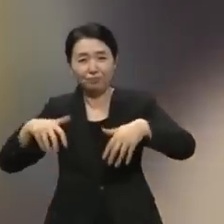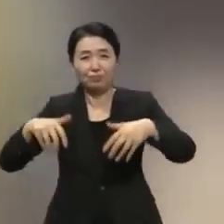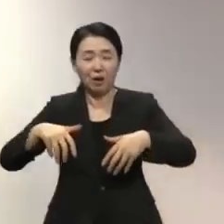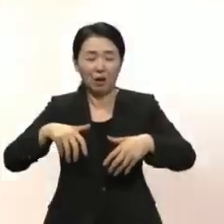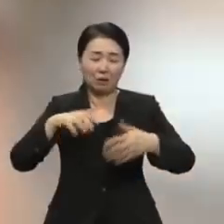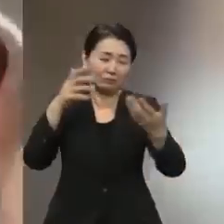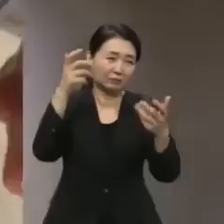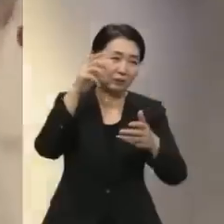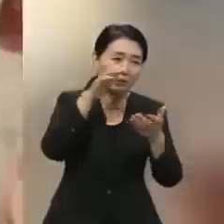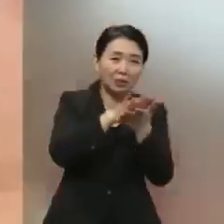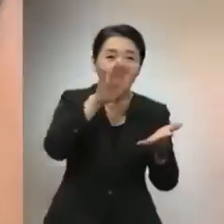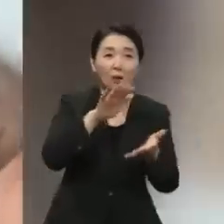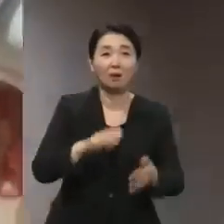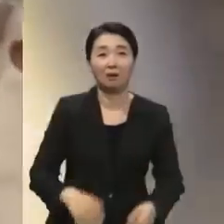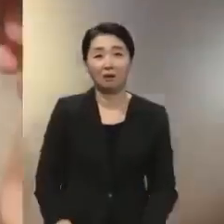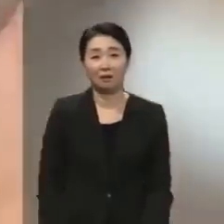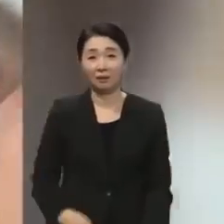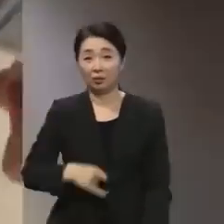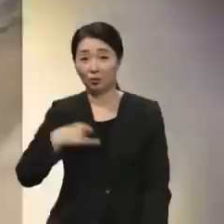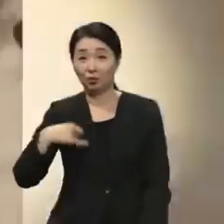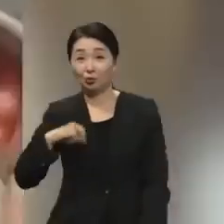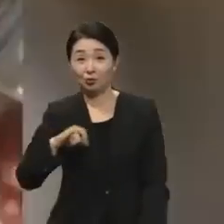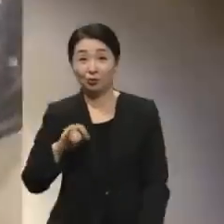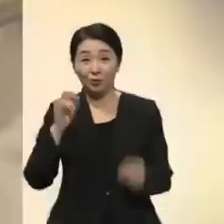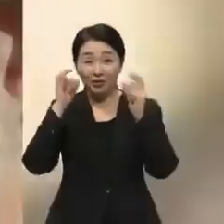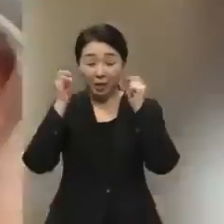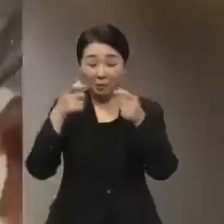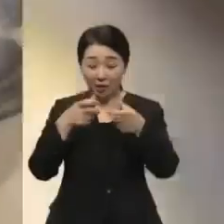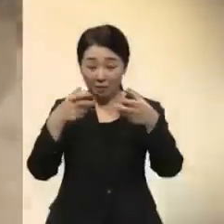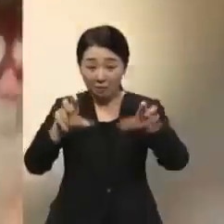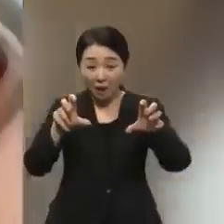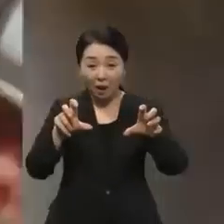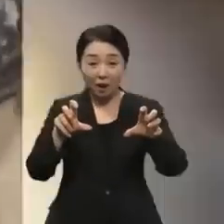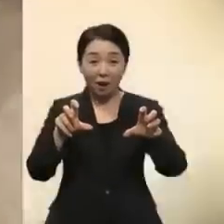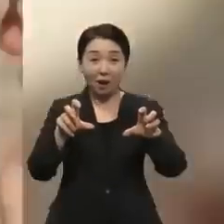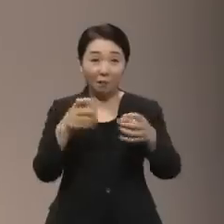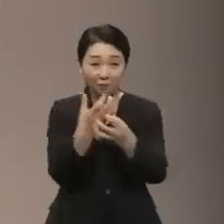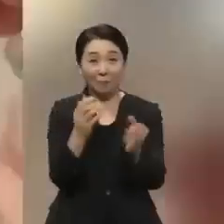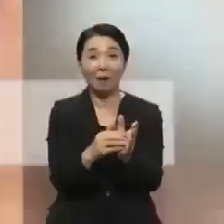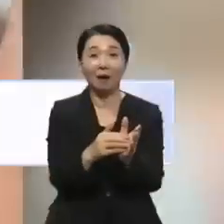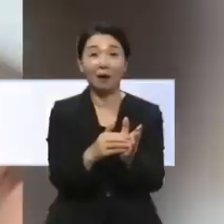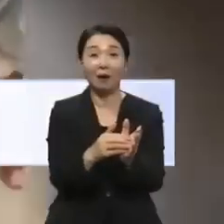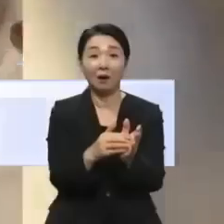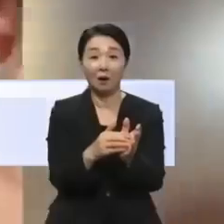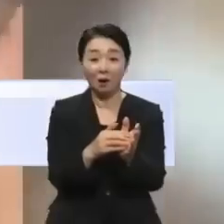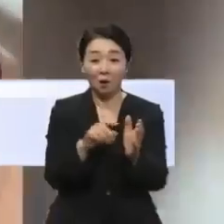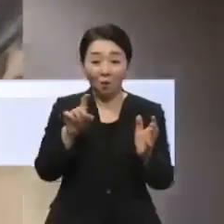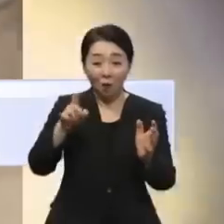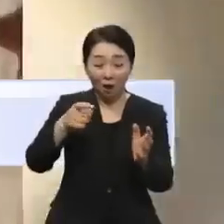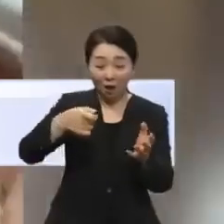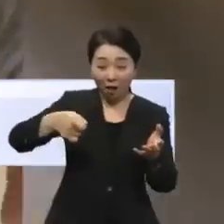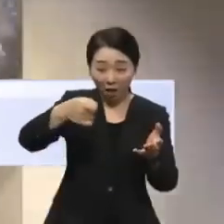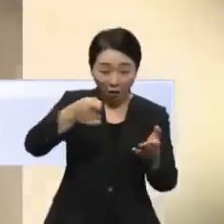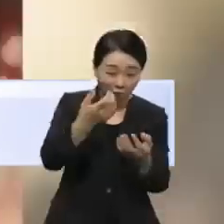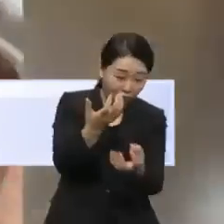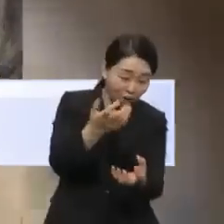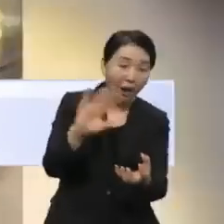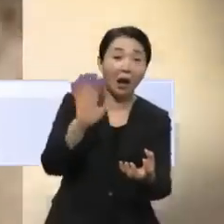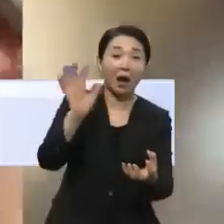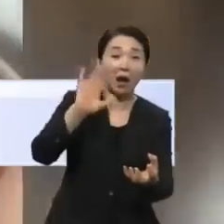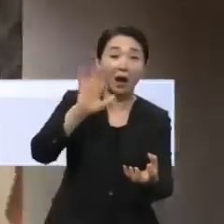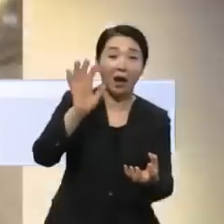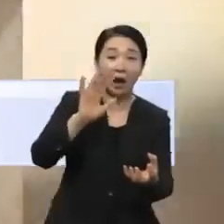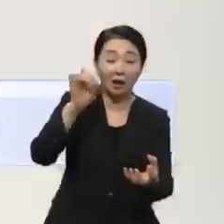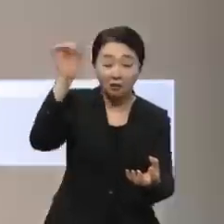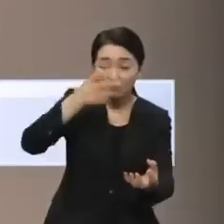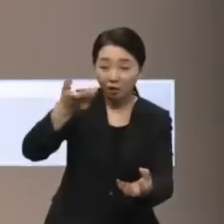있습니다. 자, 중국 영상인데요. 냄비에 계란을 넣자마자 바로 익어버립니다. 네. 이거 공중에 든 냄비잖아요. 그렇죠. 이제 뭐 가스나 불도 필요